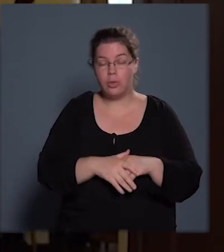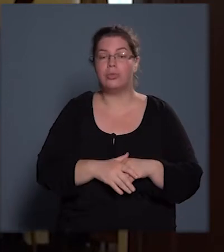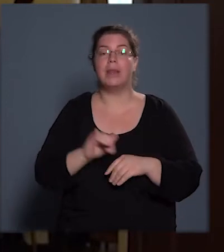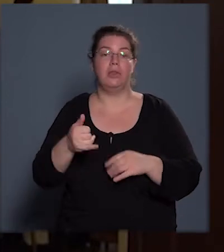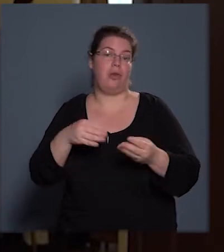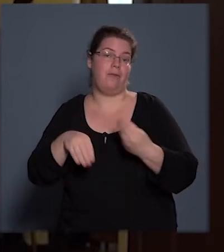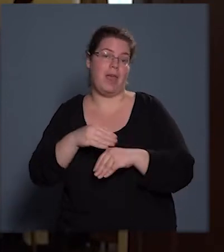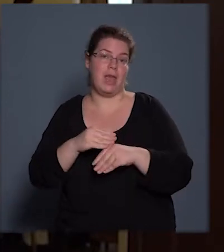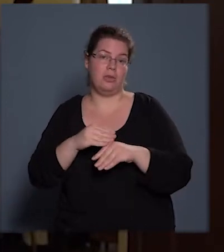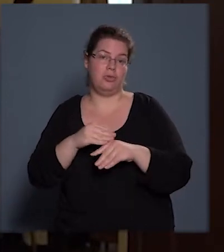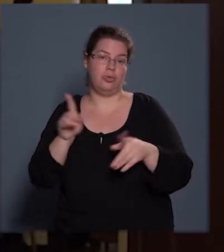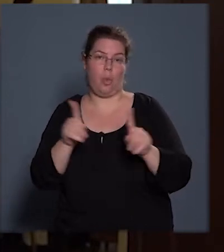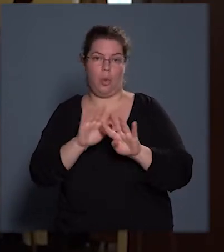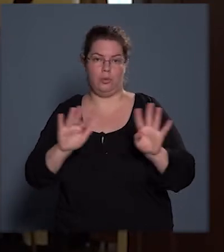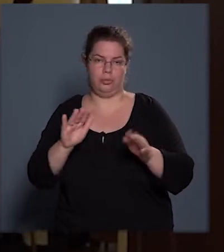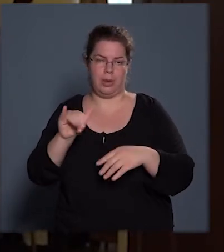is.